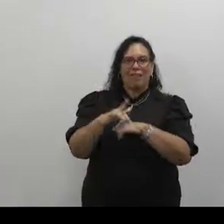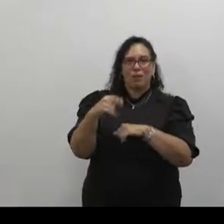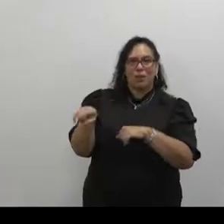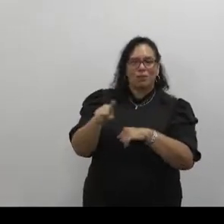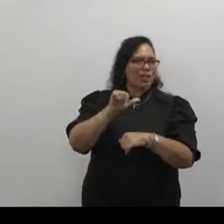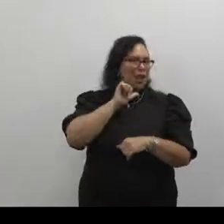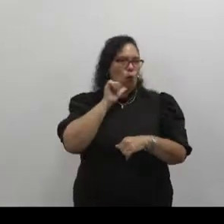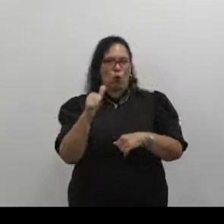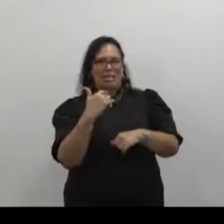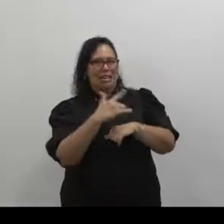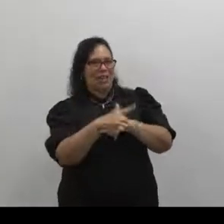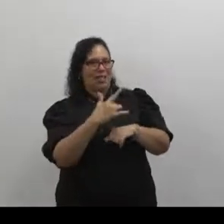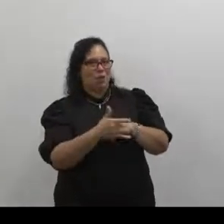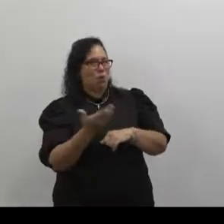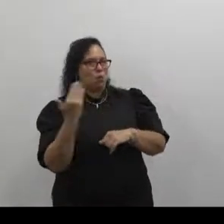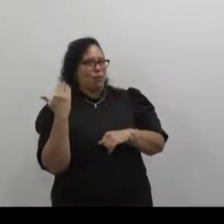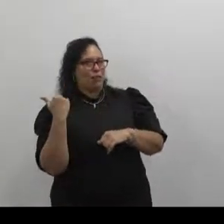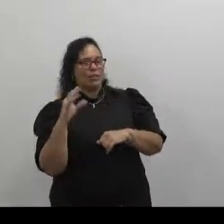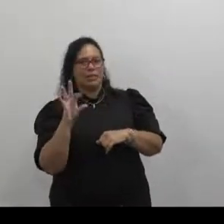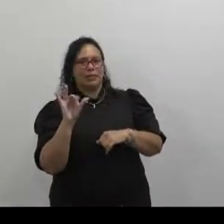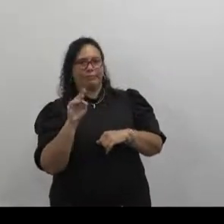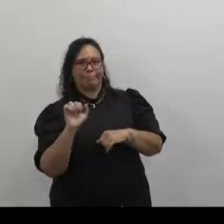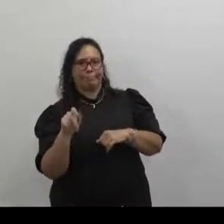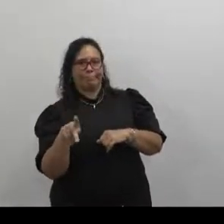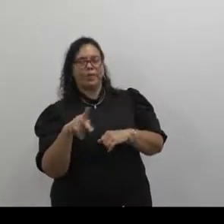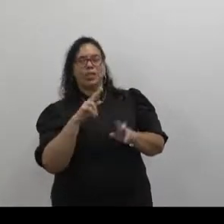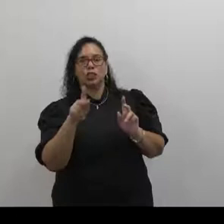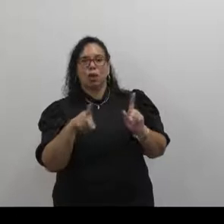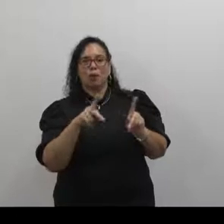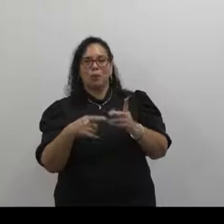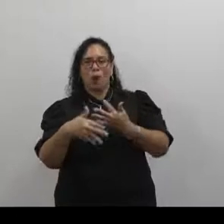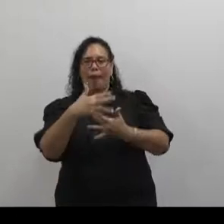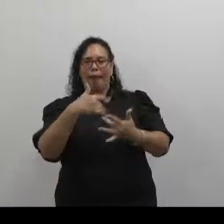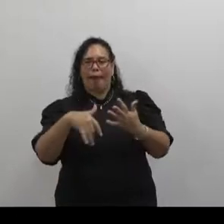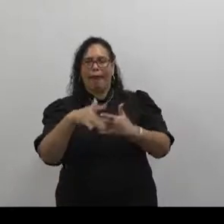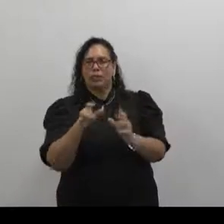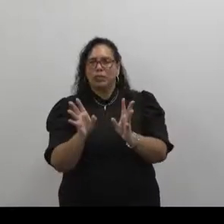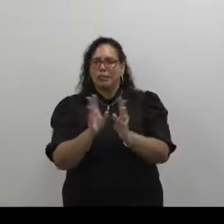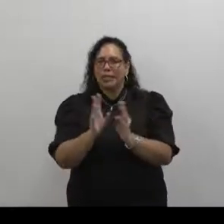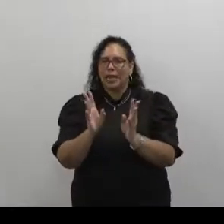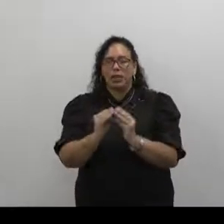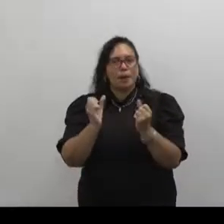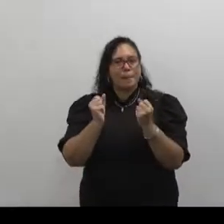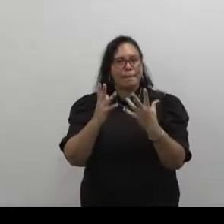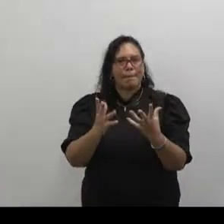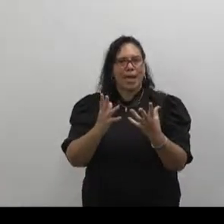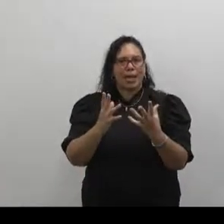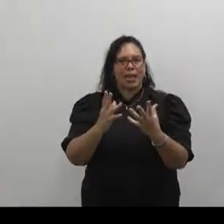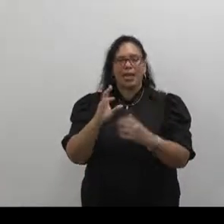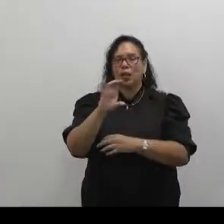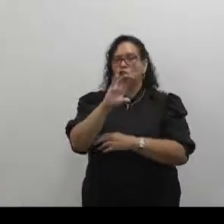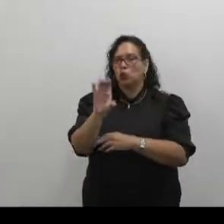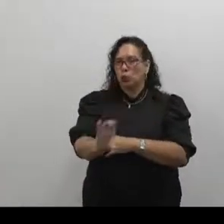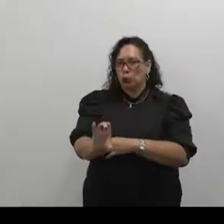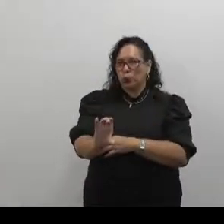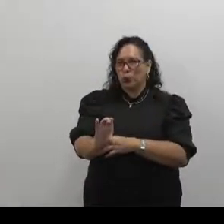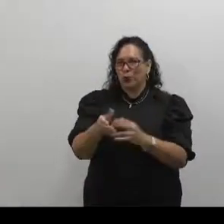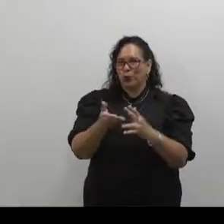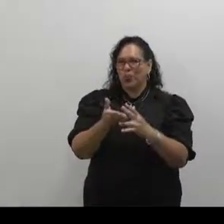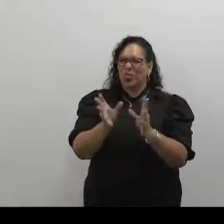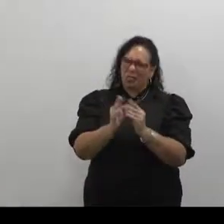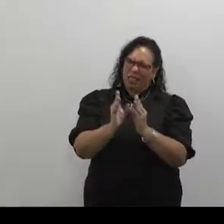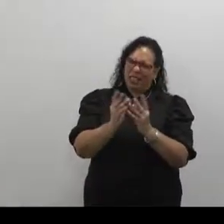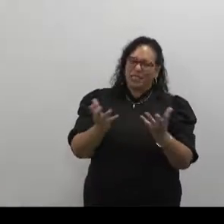ทอมรามมันนังยื่นติงตกตู้เกอไอได้จีระบอตมเนิบตมเนิบหมอกปลาในขนมถนัดนังยื่นตรายกาตะตูนมาเตะห